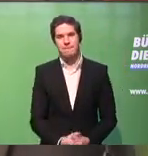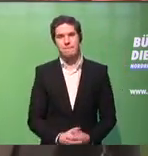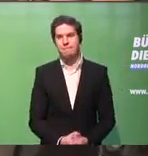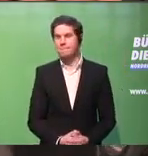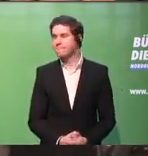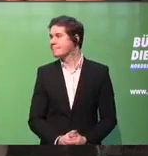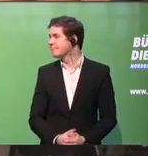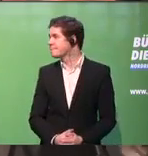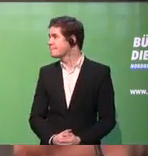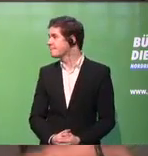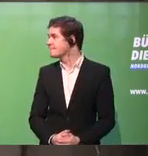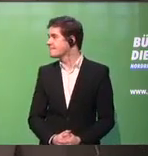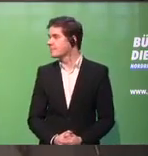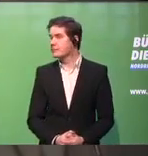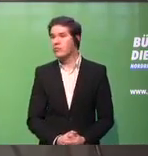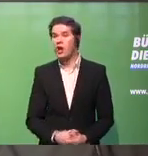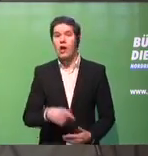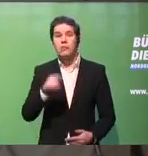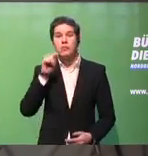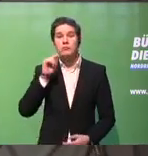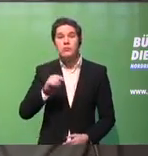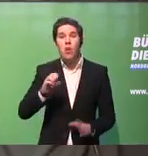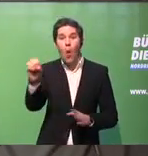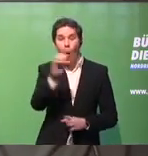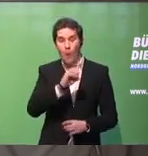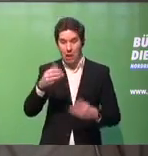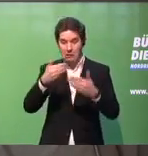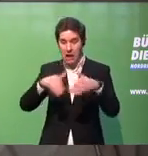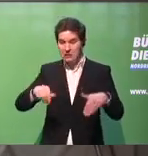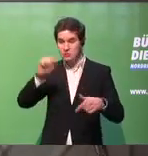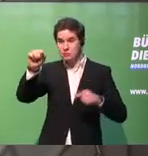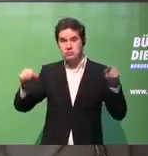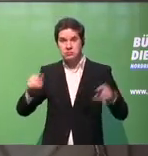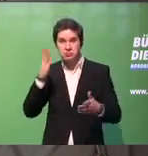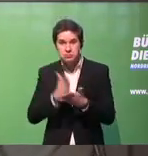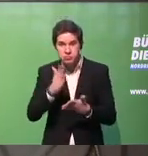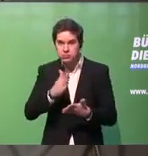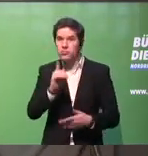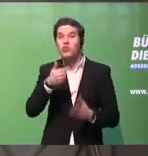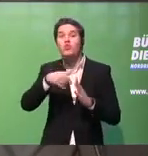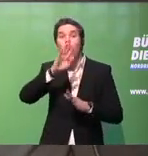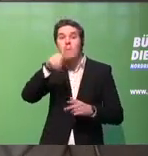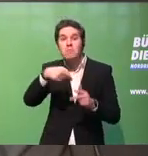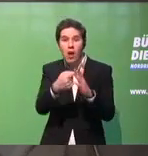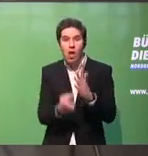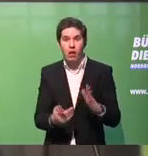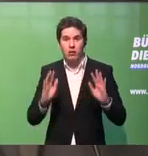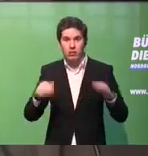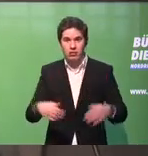Es gibt aber auch noch weitere Grenzen in Europa. Es gibt die Grenze zum Beispiel,